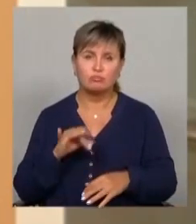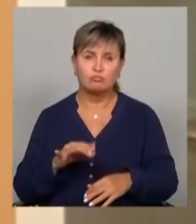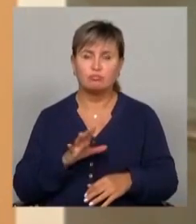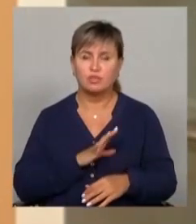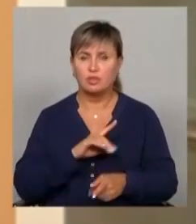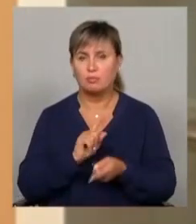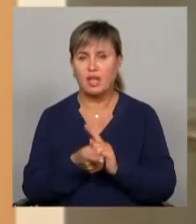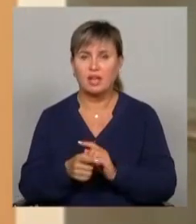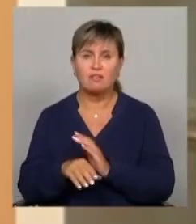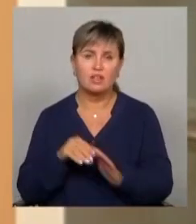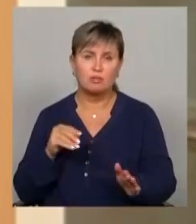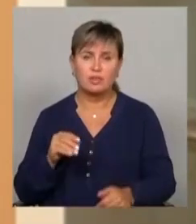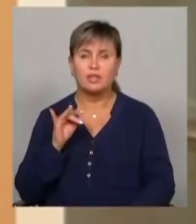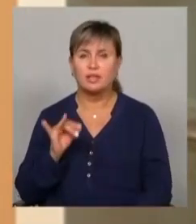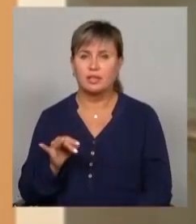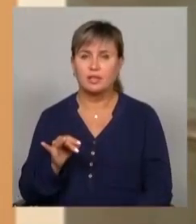перевыборы. И,